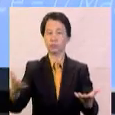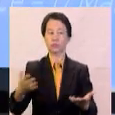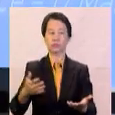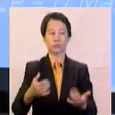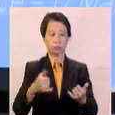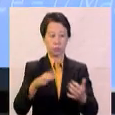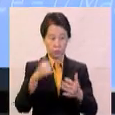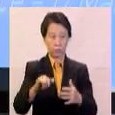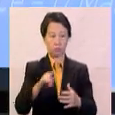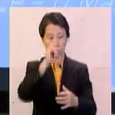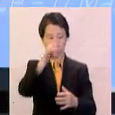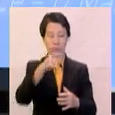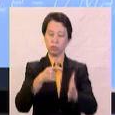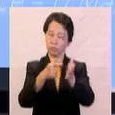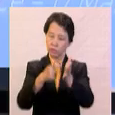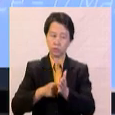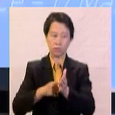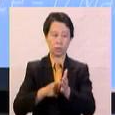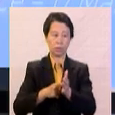Because we need